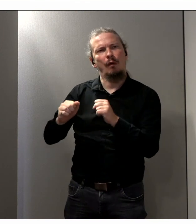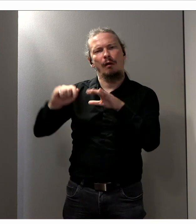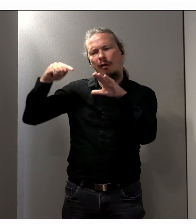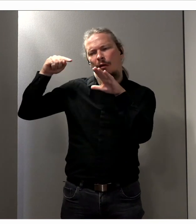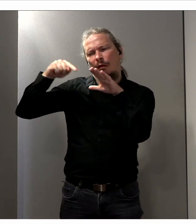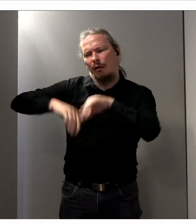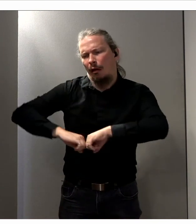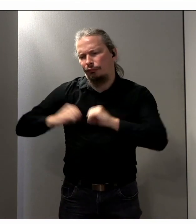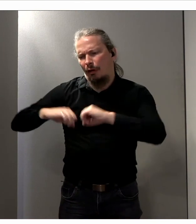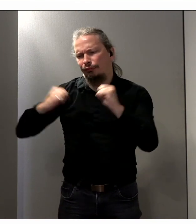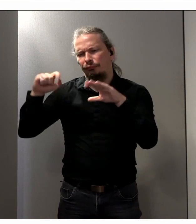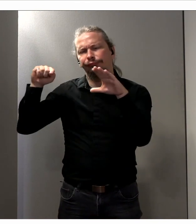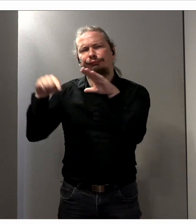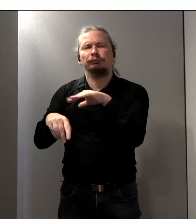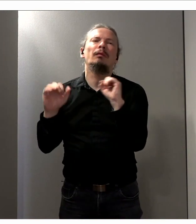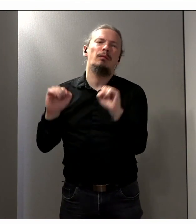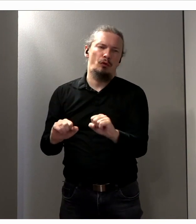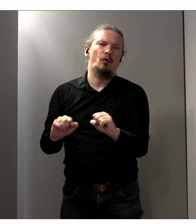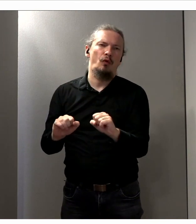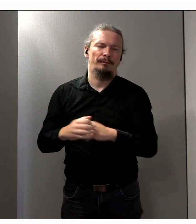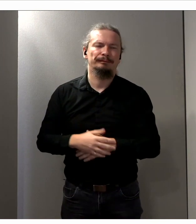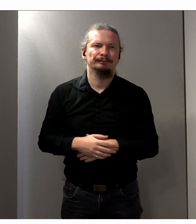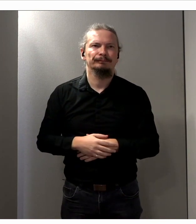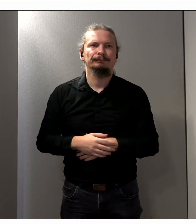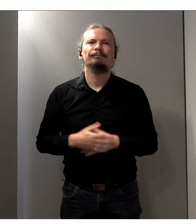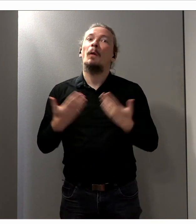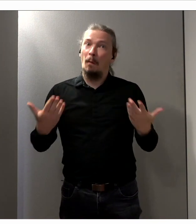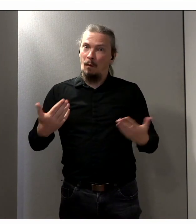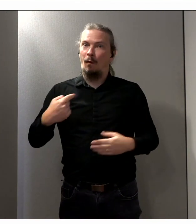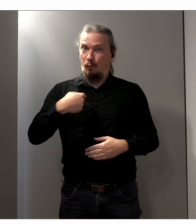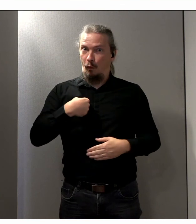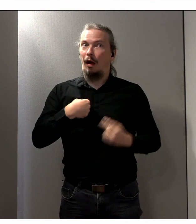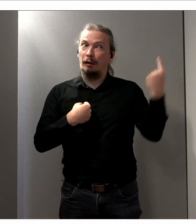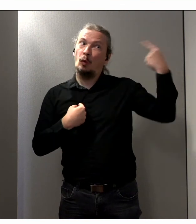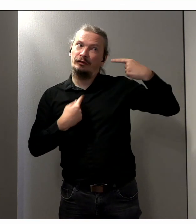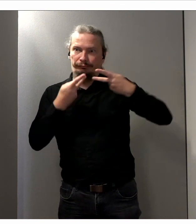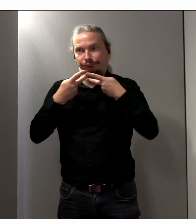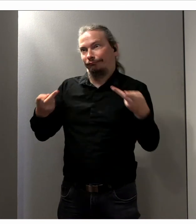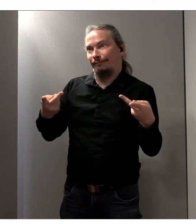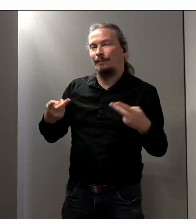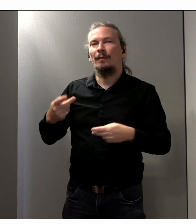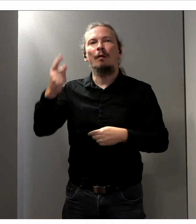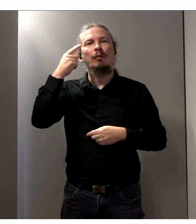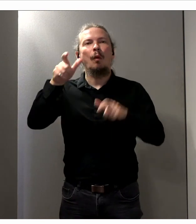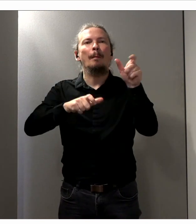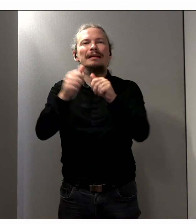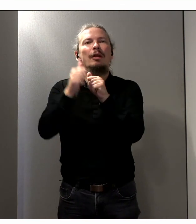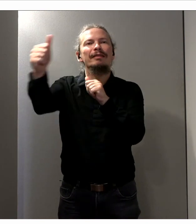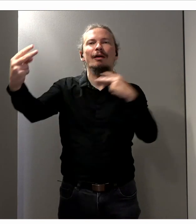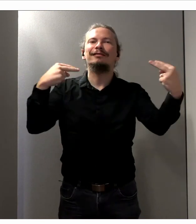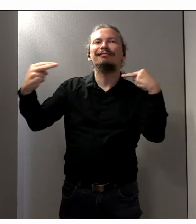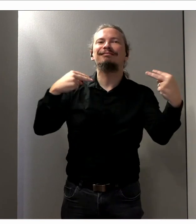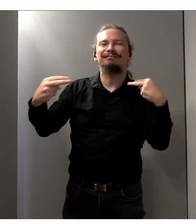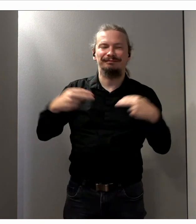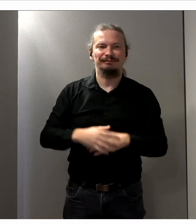décliner tout ce qu'il a lancé. Alors, moi, j'ai une consigne pour nos auditeurs,